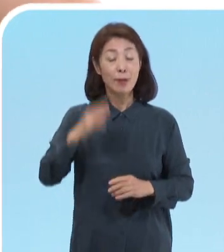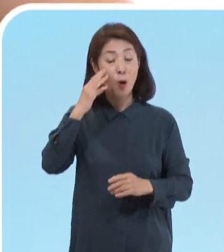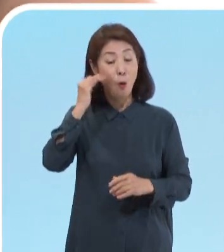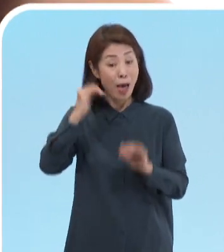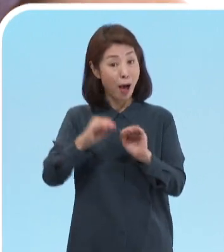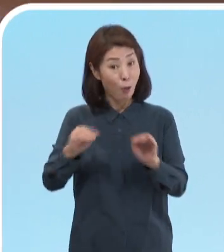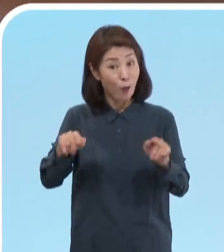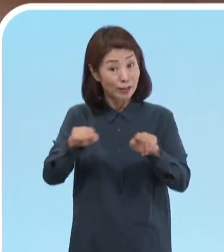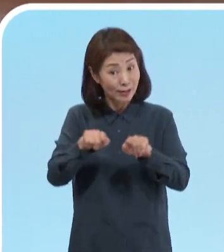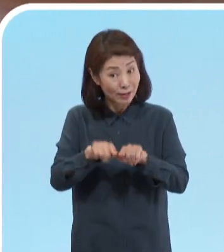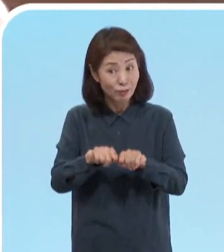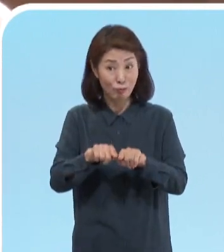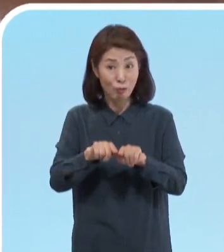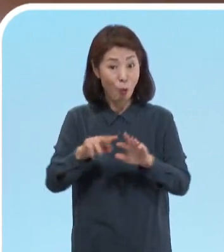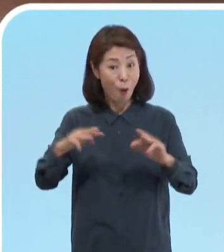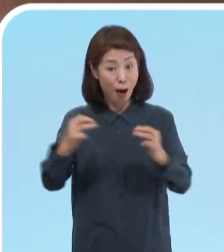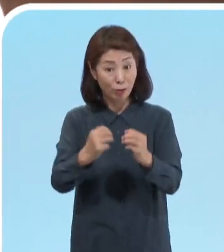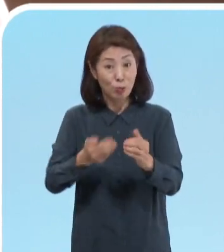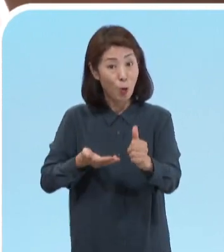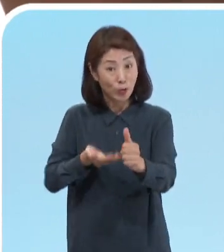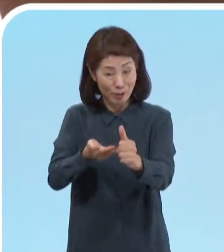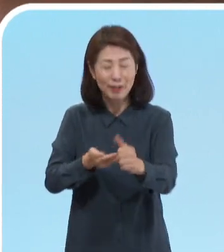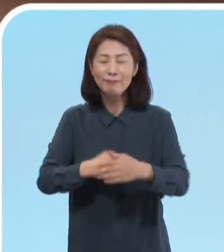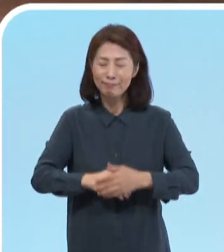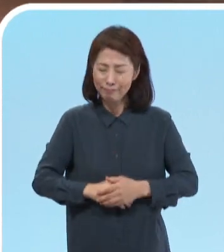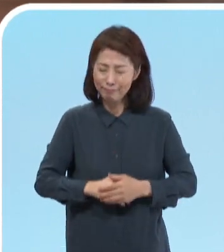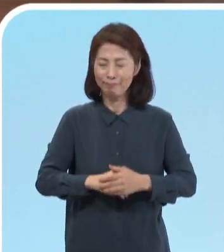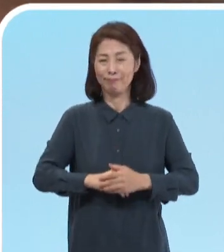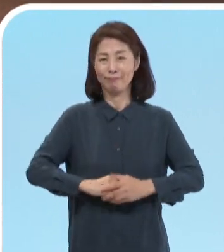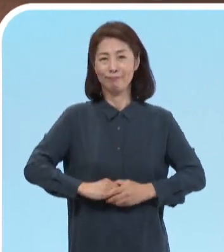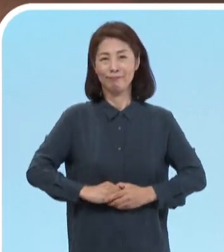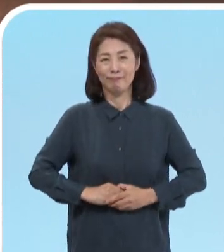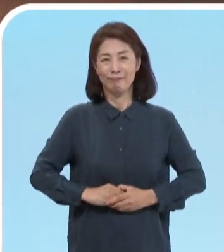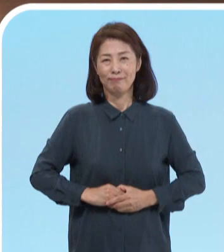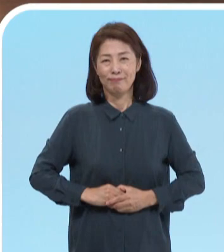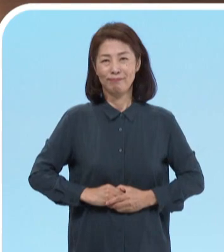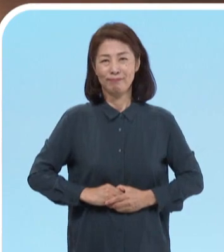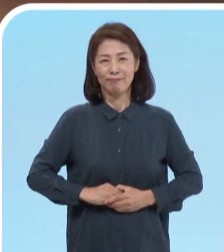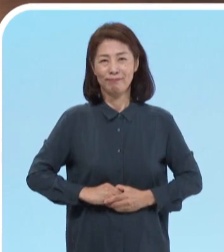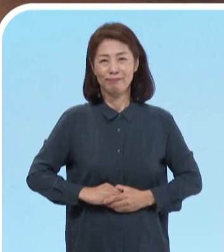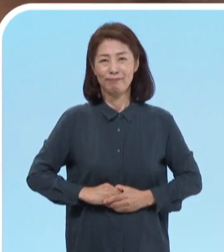親子におすすめ。あやはねさんも大満足のスポットでした。